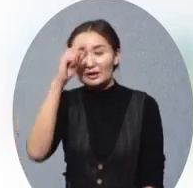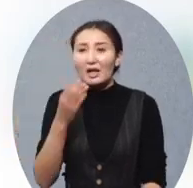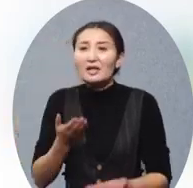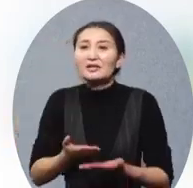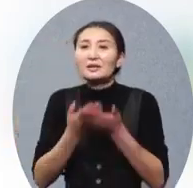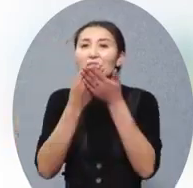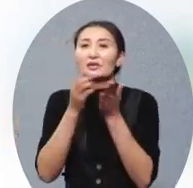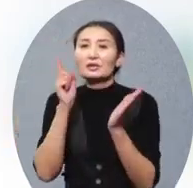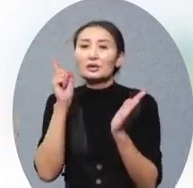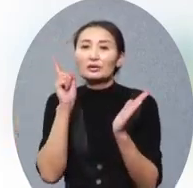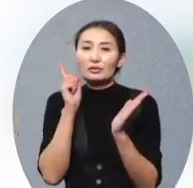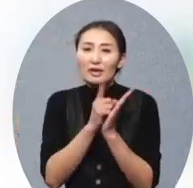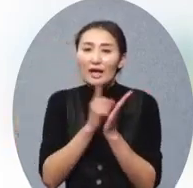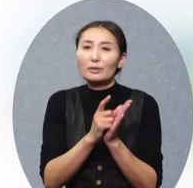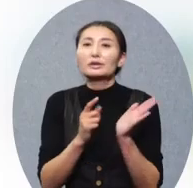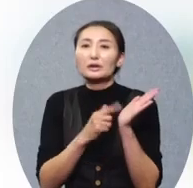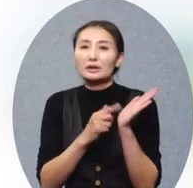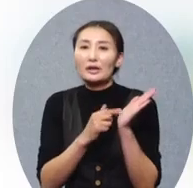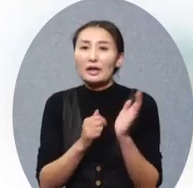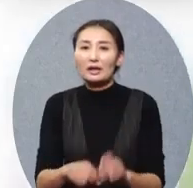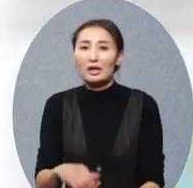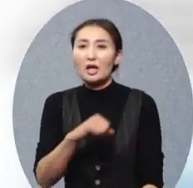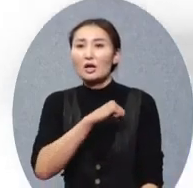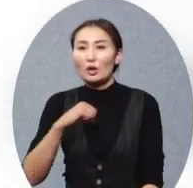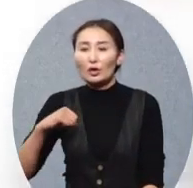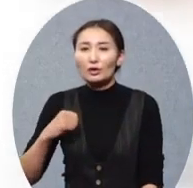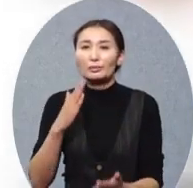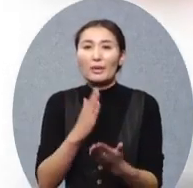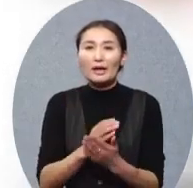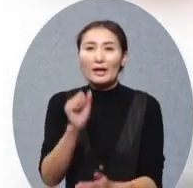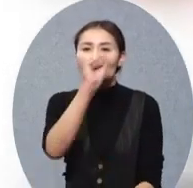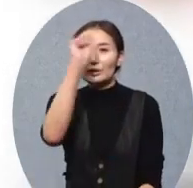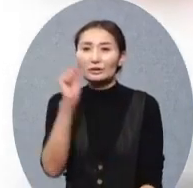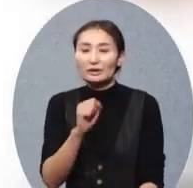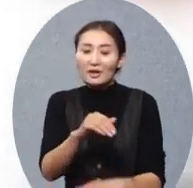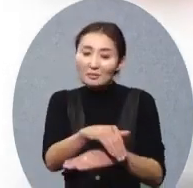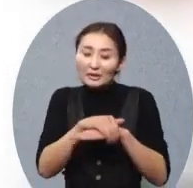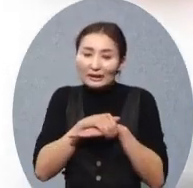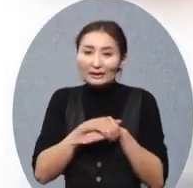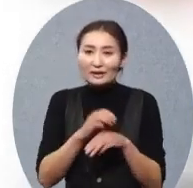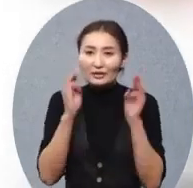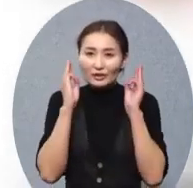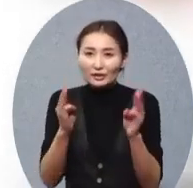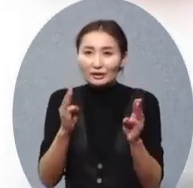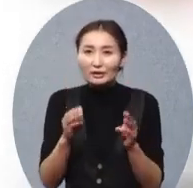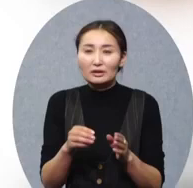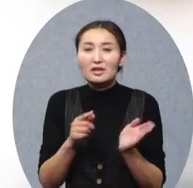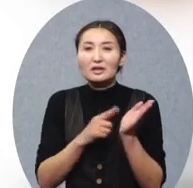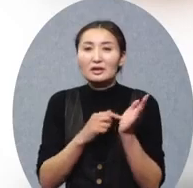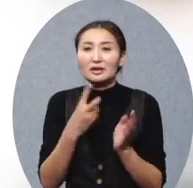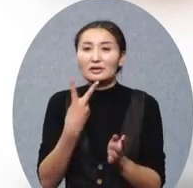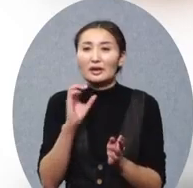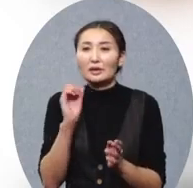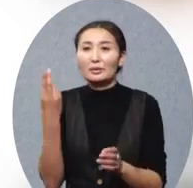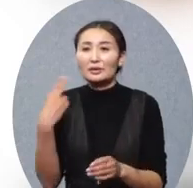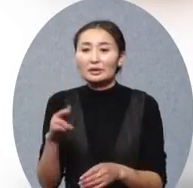хэрэгцээ те. За, эндээс сэтгцэн эрүүл мэндэ дэмжин гэдэг маань өөр тохиолдсон асуудлыг бие дааж шийдвэрлэх, за шаардлагатай